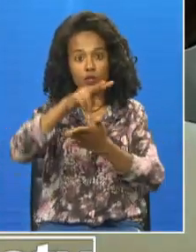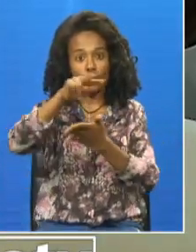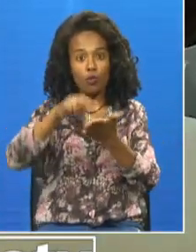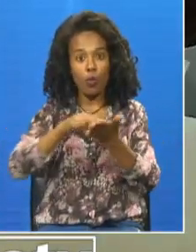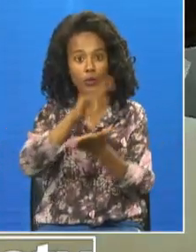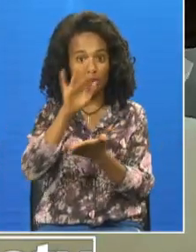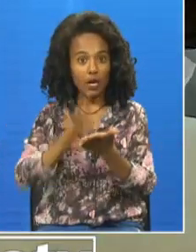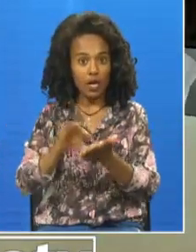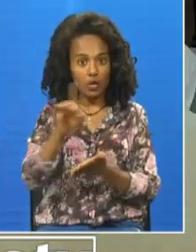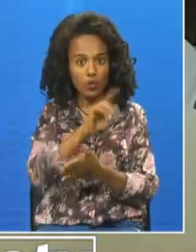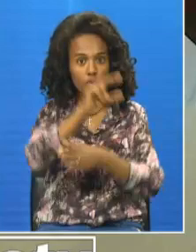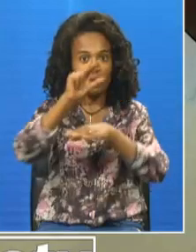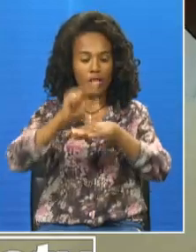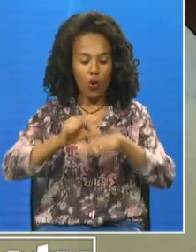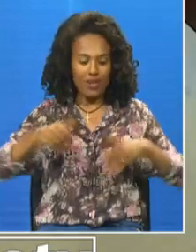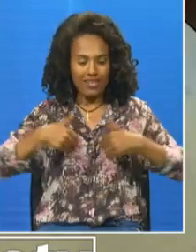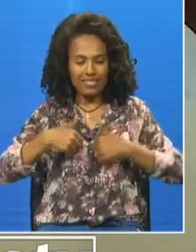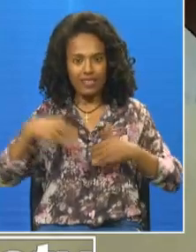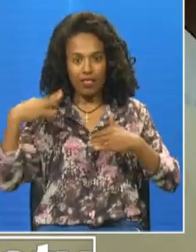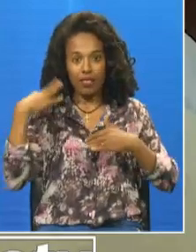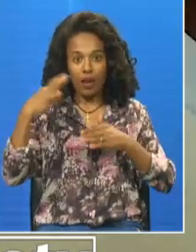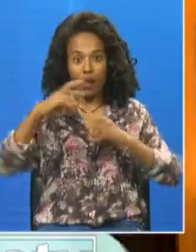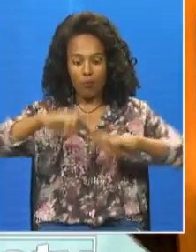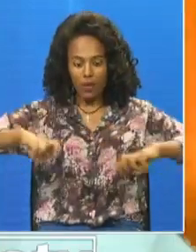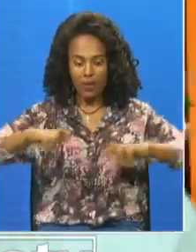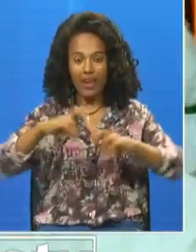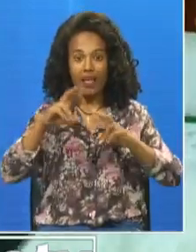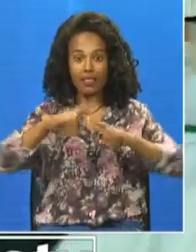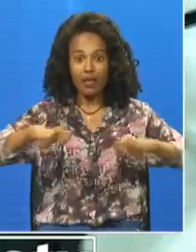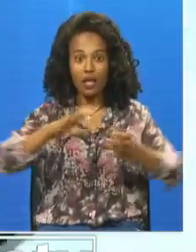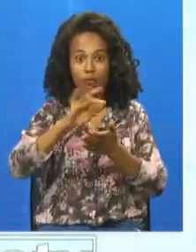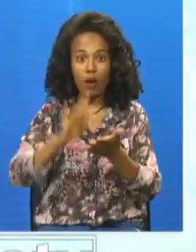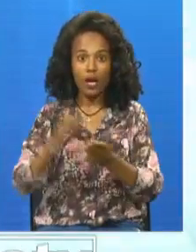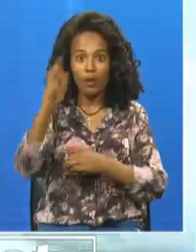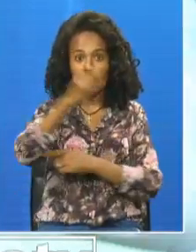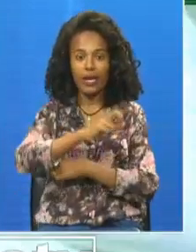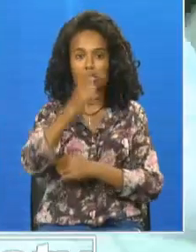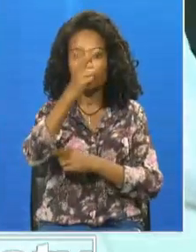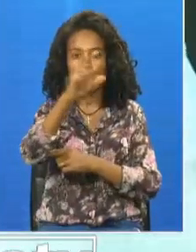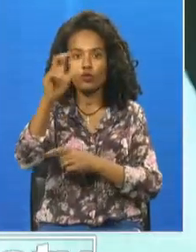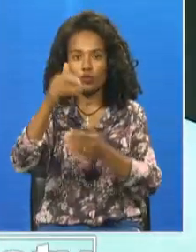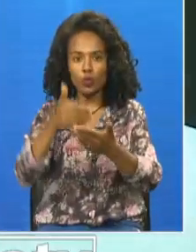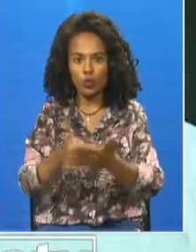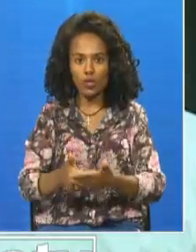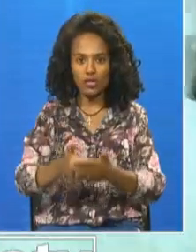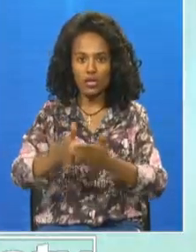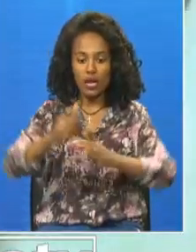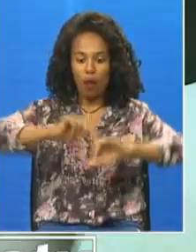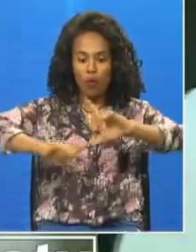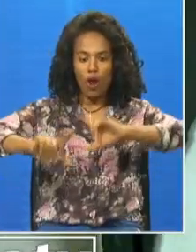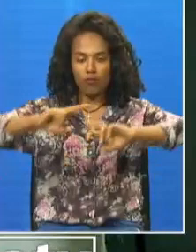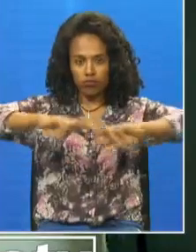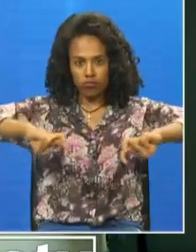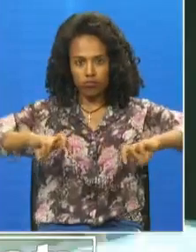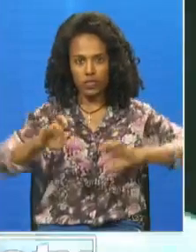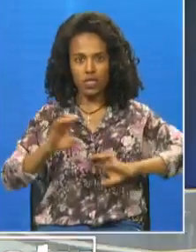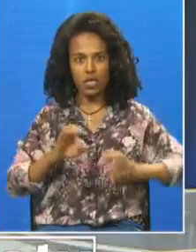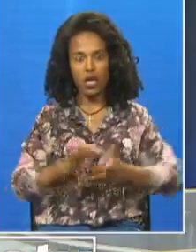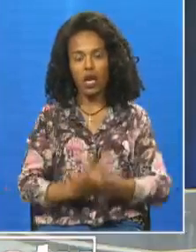መሰባሰብ ይፈጠራል። በዛ ምክንያት ያው ከመሃል ይረሳዋል ሰው እና ያው ሰው አንዳንዴ ወዶም ነው ሳይወድም ያው